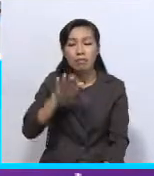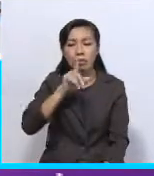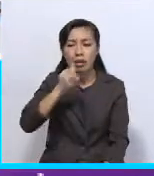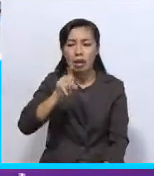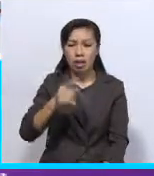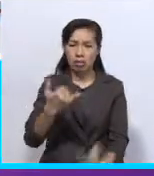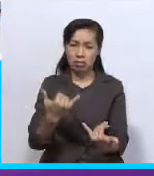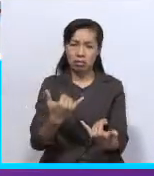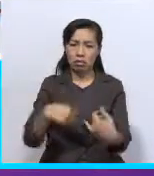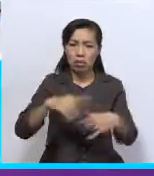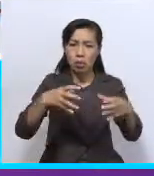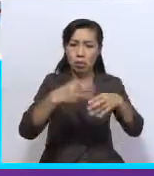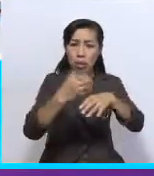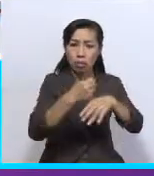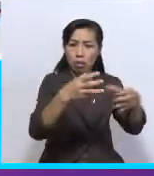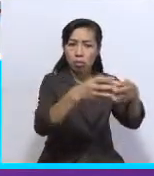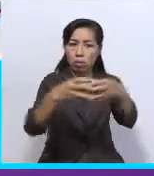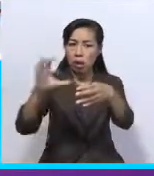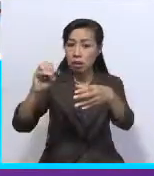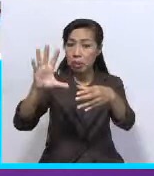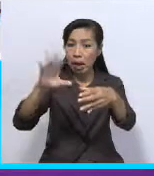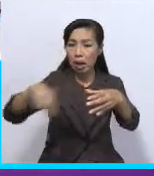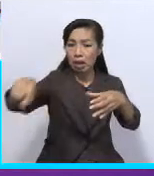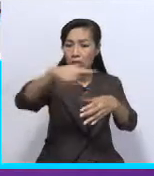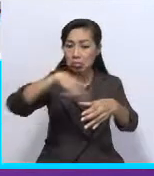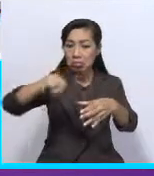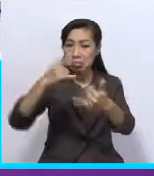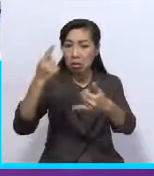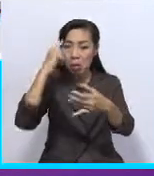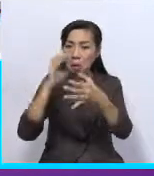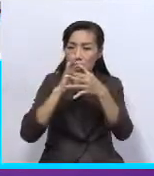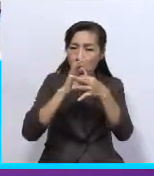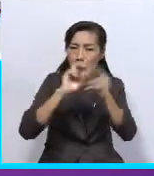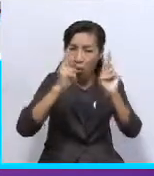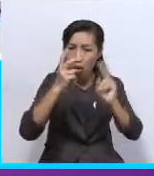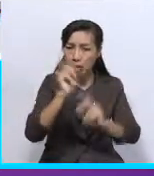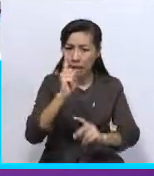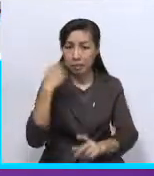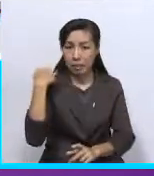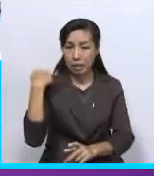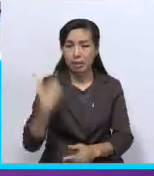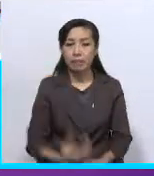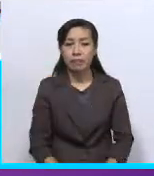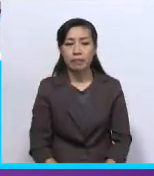ะ55ท่าทีของพรรคการเมืองพรรคเดิม55พรรคมีความเป็นห่วงในประเด็นใดเป็นพิเศษบ้างคะ